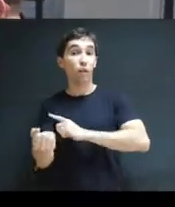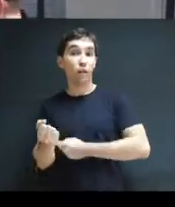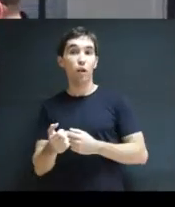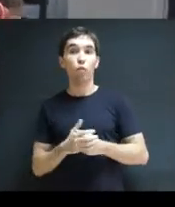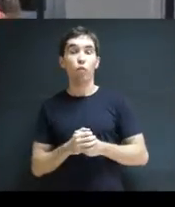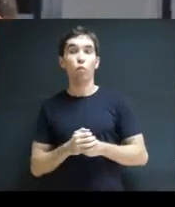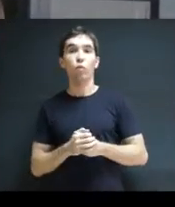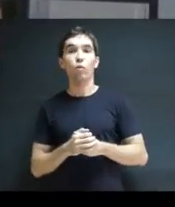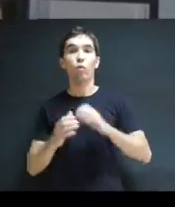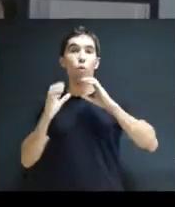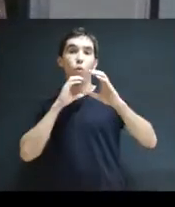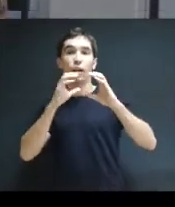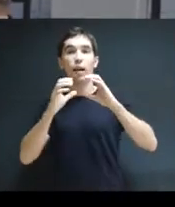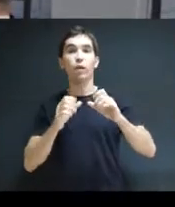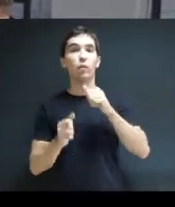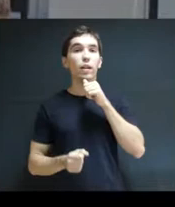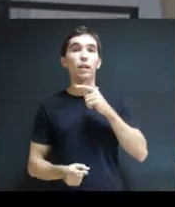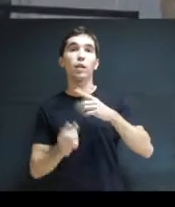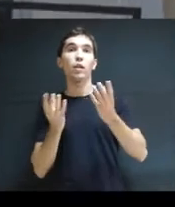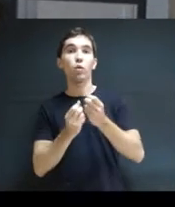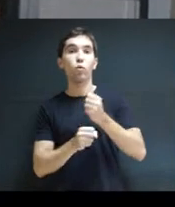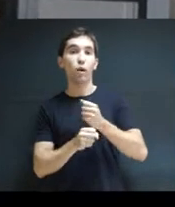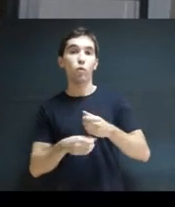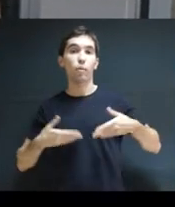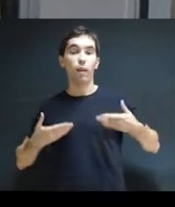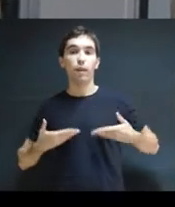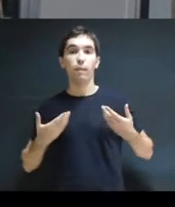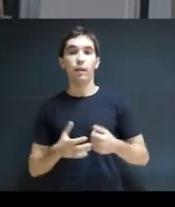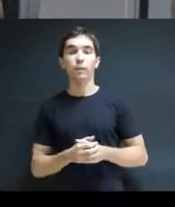konverzaciju, interakciju i suradnju s mladima.